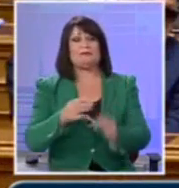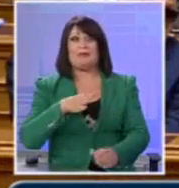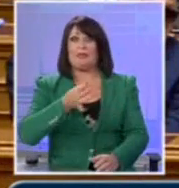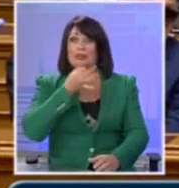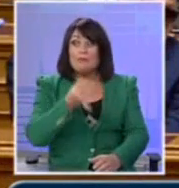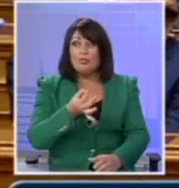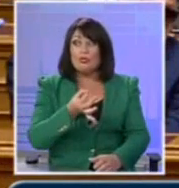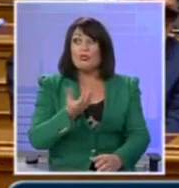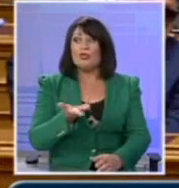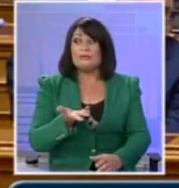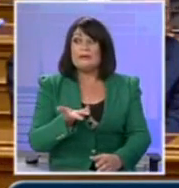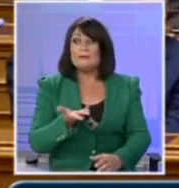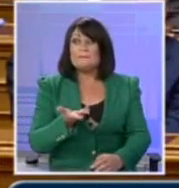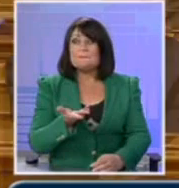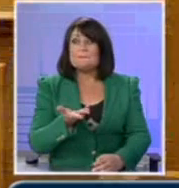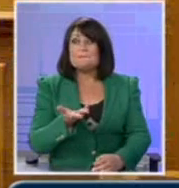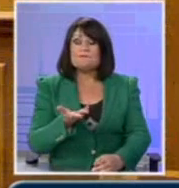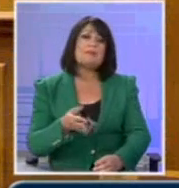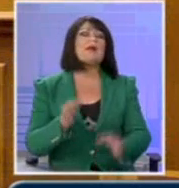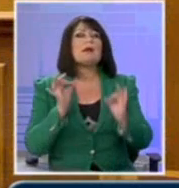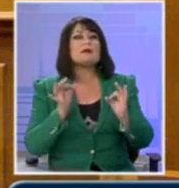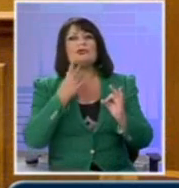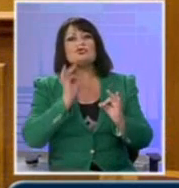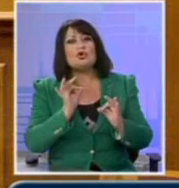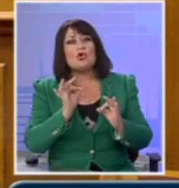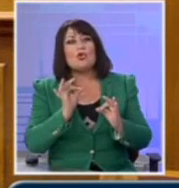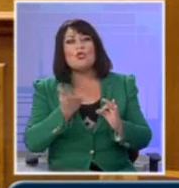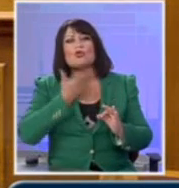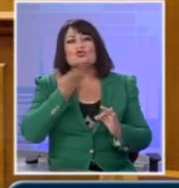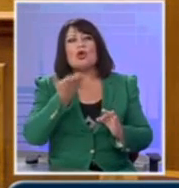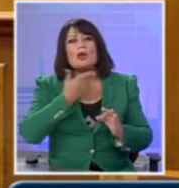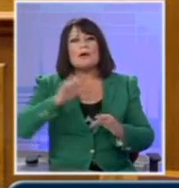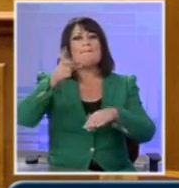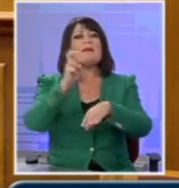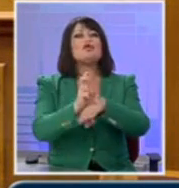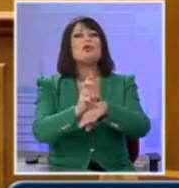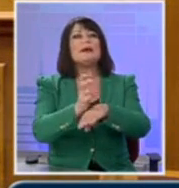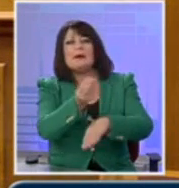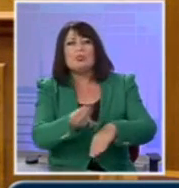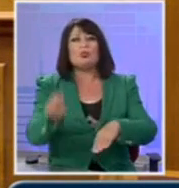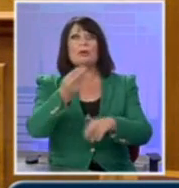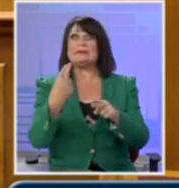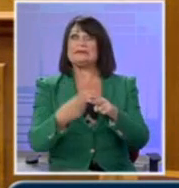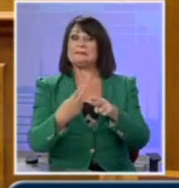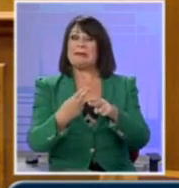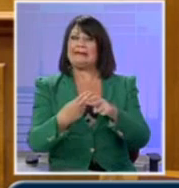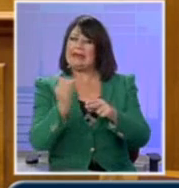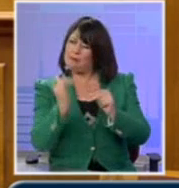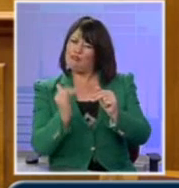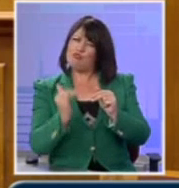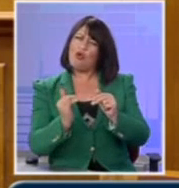Θέλω να τονίσω ότι ακριβώς επειδή η δημοσιονομική στόχη των πρωτογενών πλεονασμάτων είναι σημαντικά